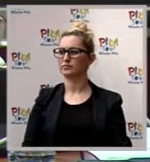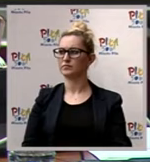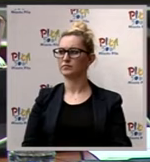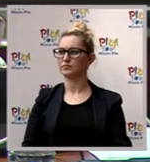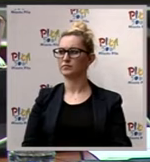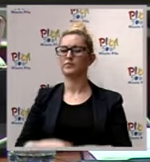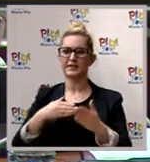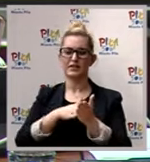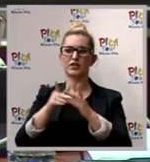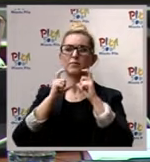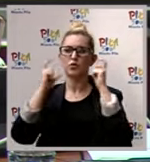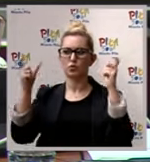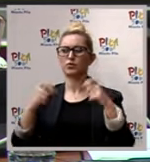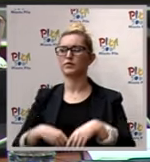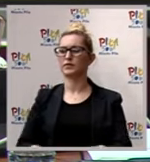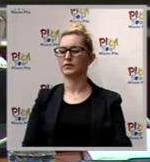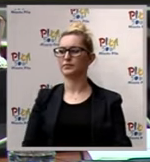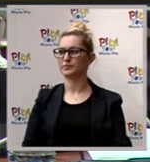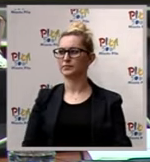do głosowania.